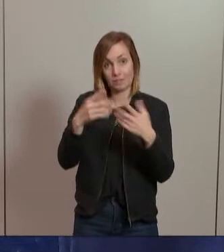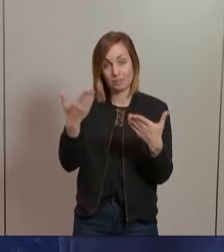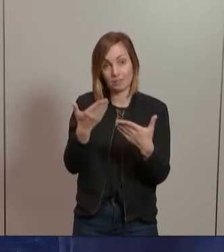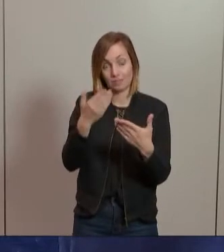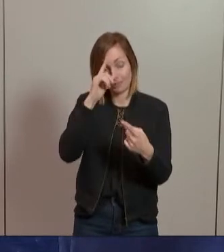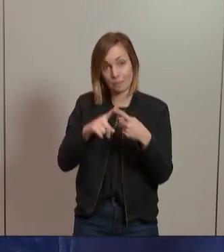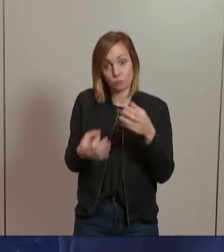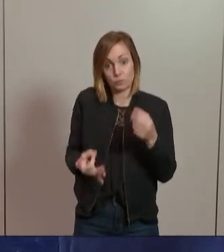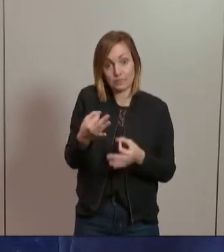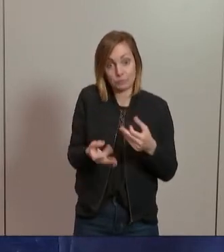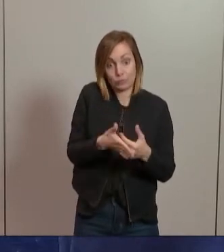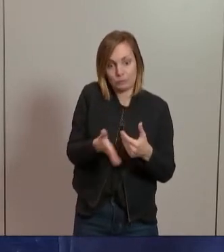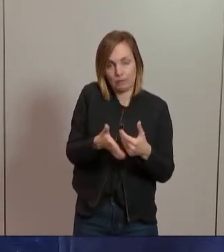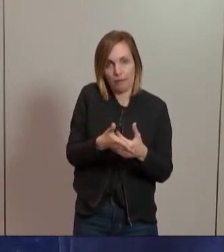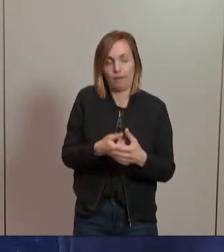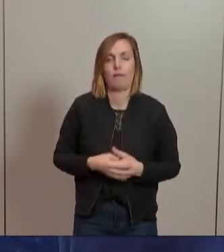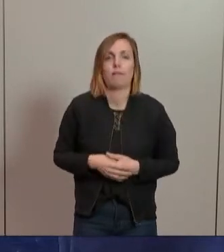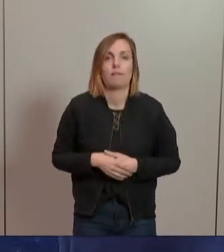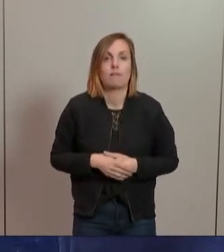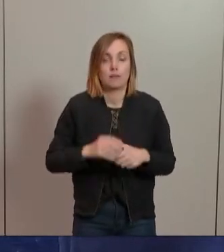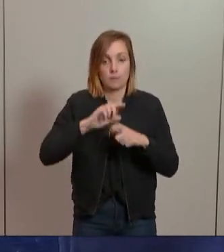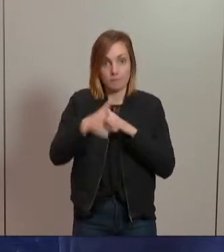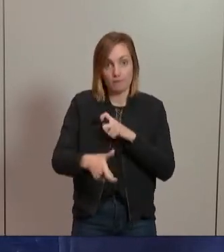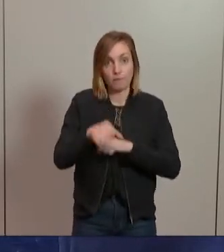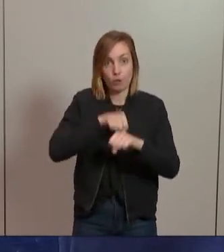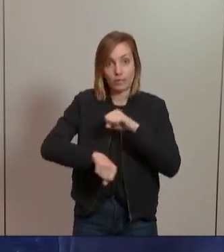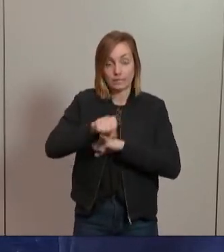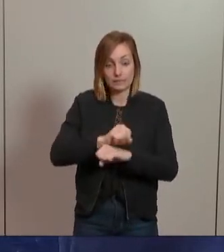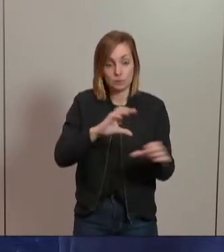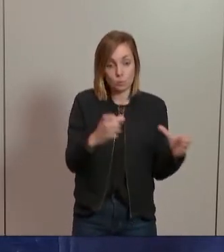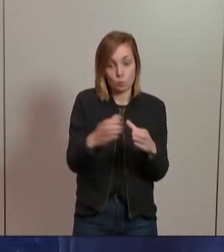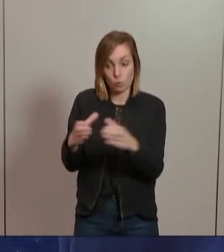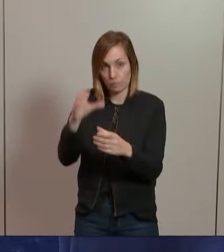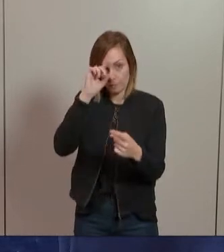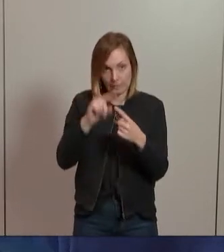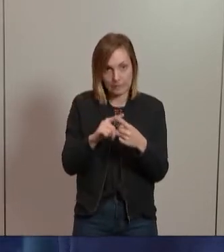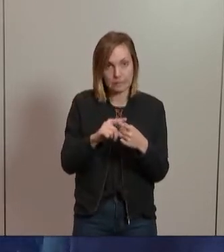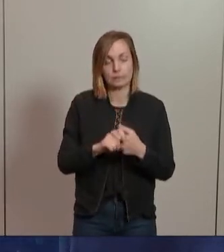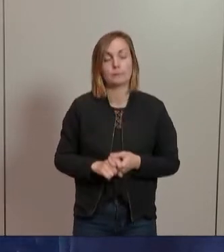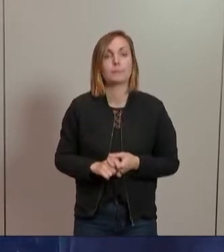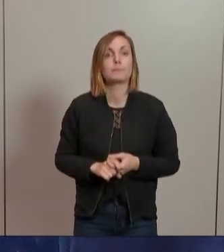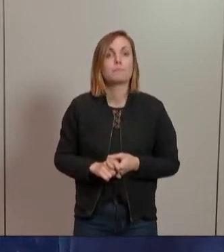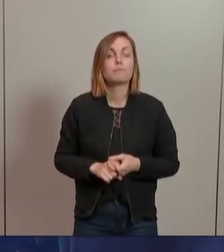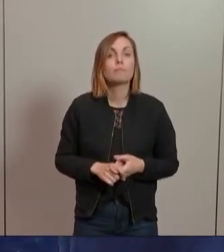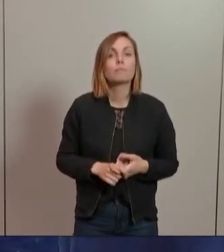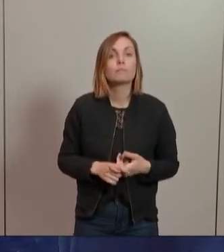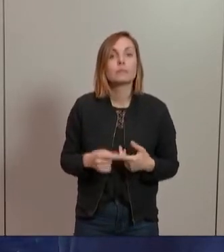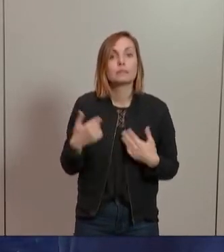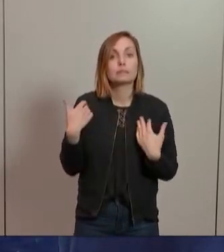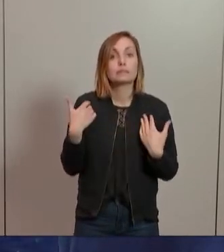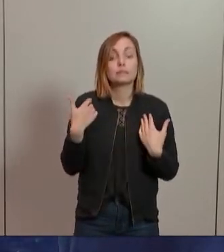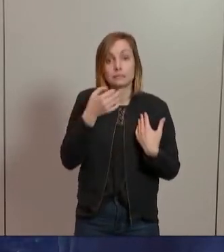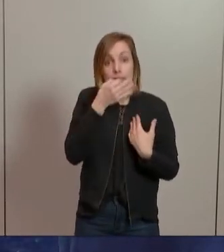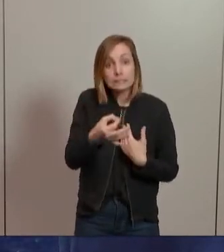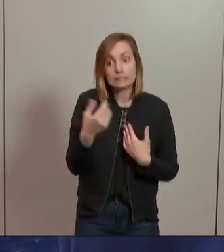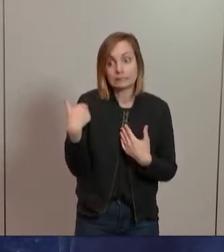proximité. Il restera à mettre en place ensuite des groupes thématiques opérationnels. Je vous disais que les communes avaient été sollicitées sur